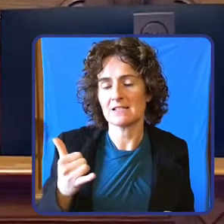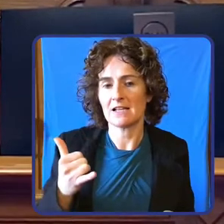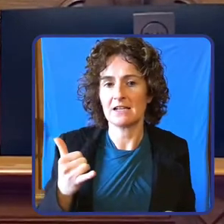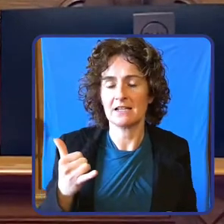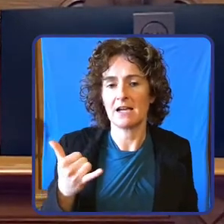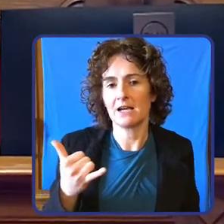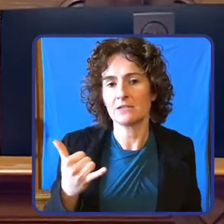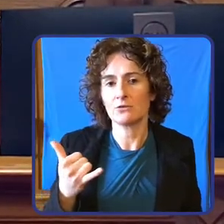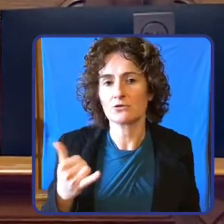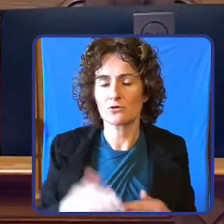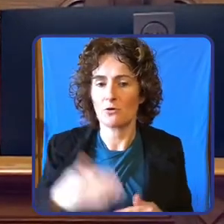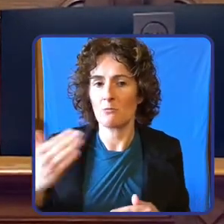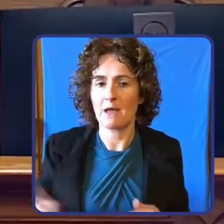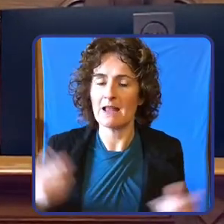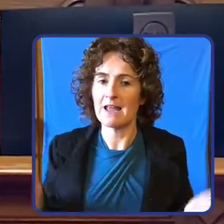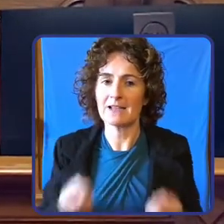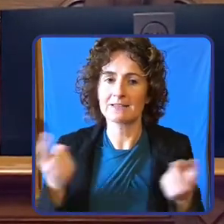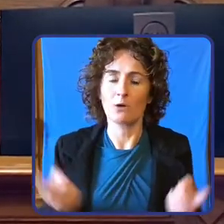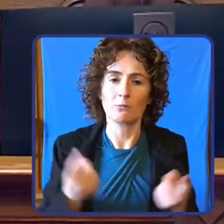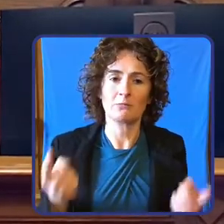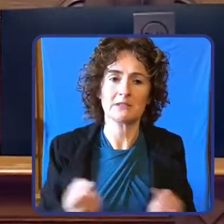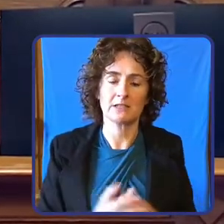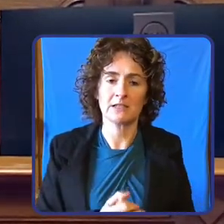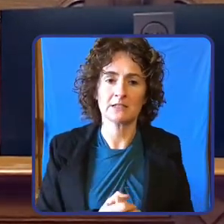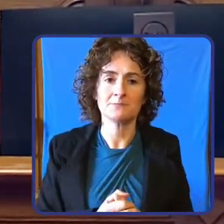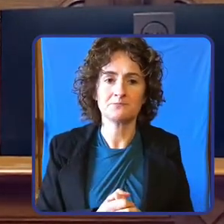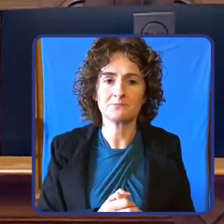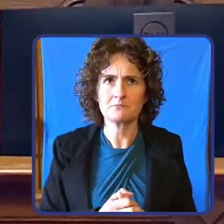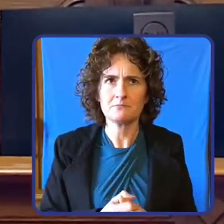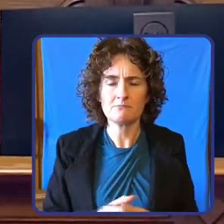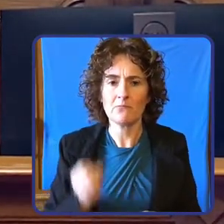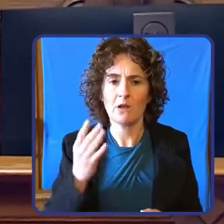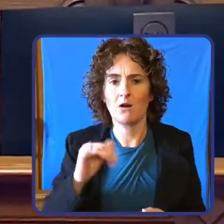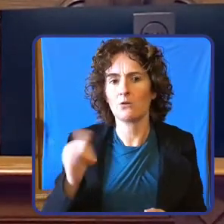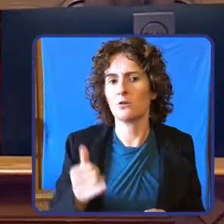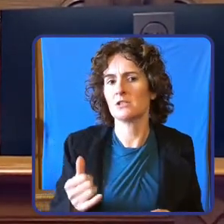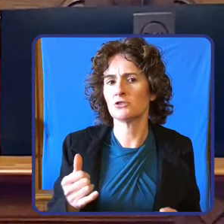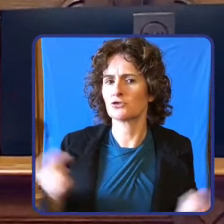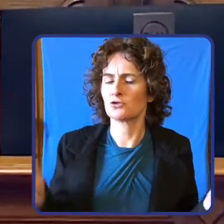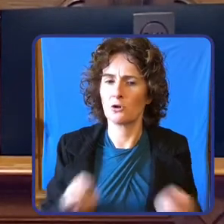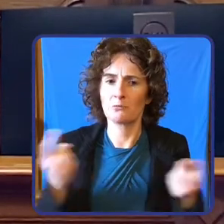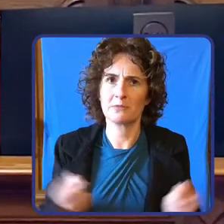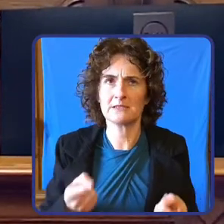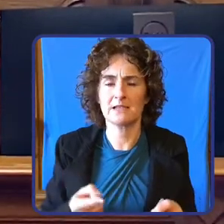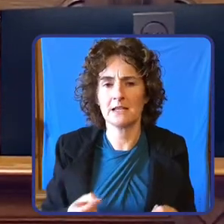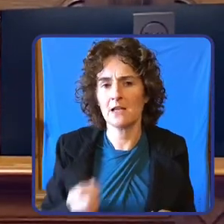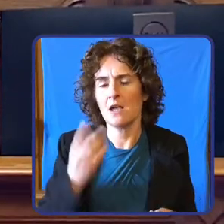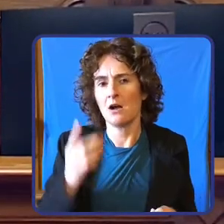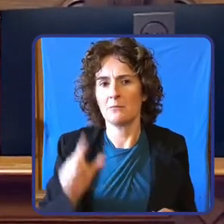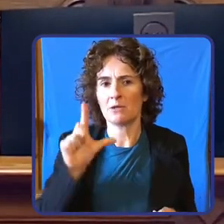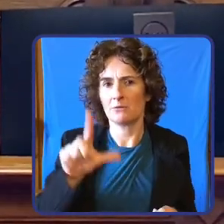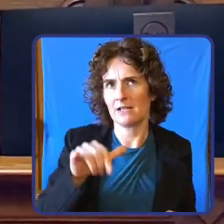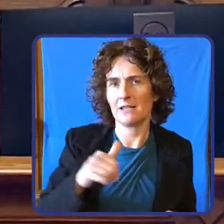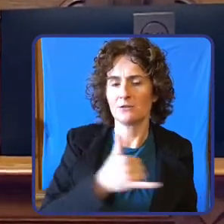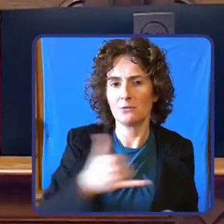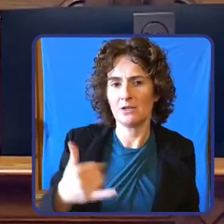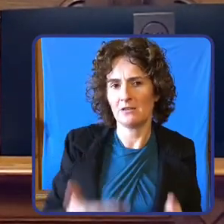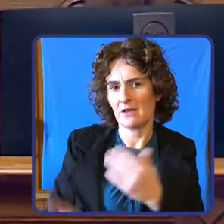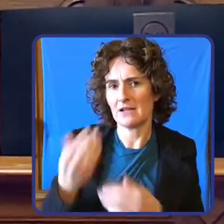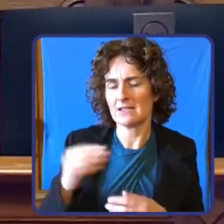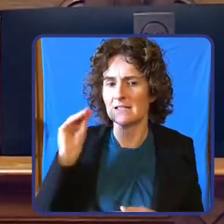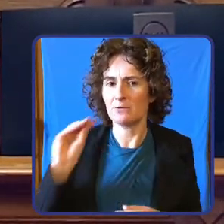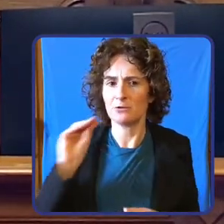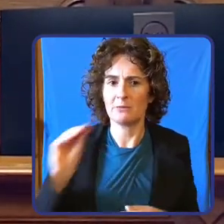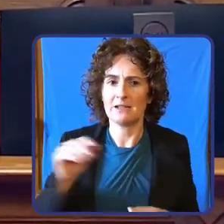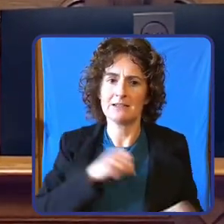ellopott kastélyút után bérleti díjat fizetni, akkor is lobbizik. Hanem akkor is lobbizott, amikor két évvel ezelőtt bejelentette, hogy a kormány